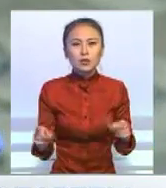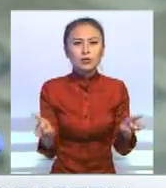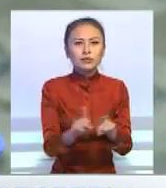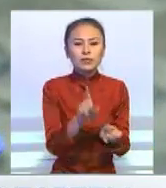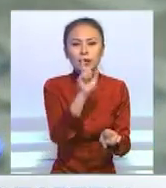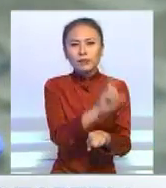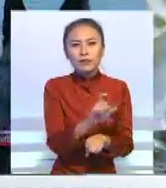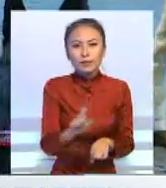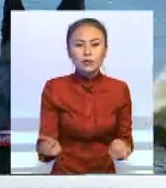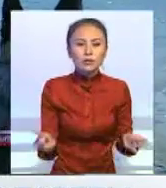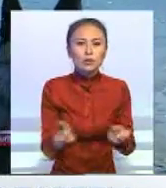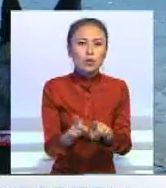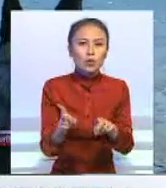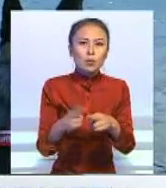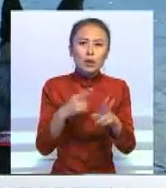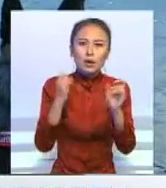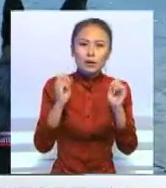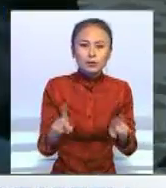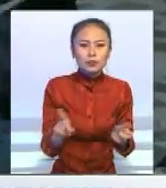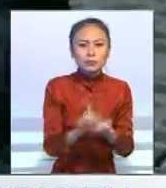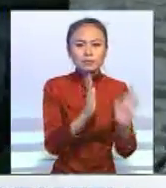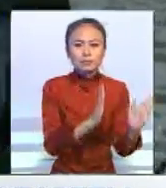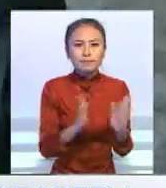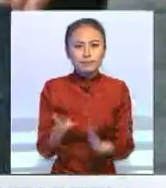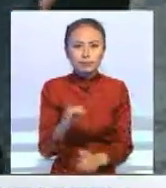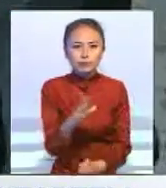адамдарды эвакуациялап, қалыптасқан жағдайды реттейді.